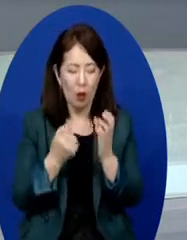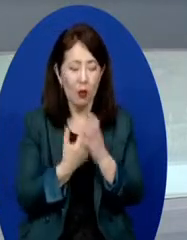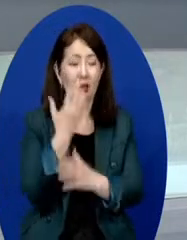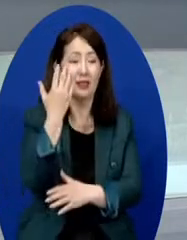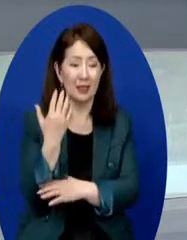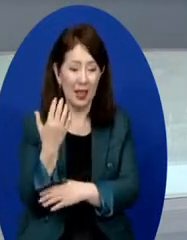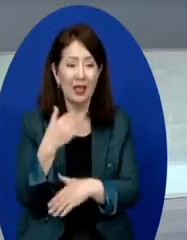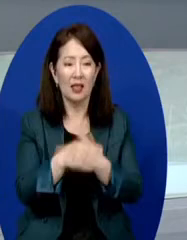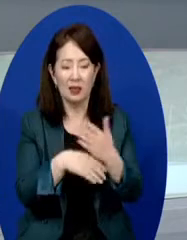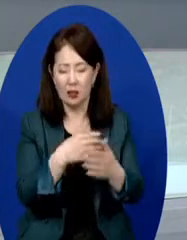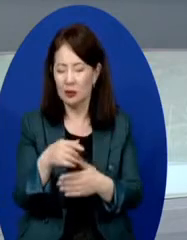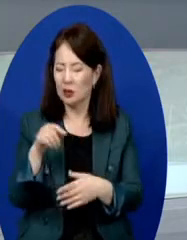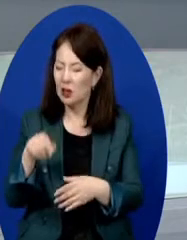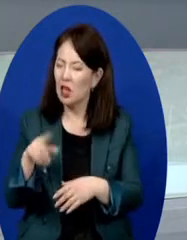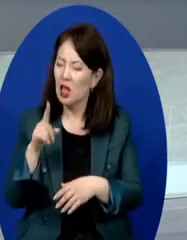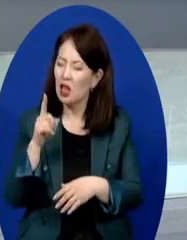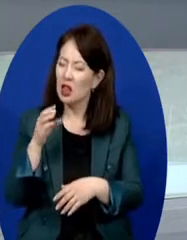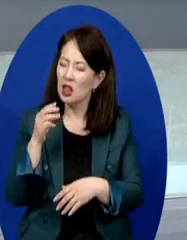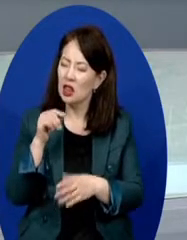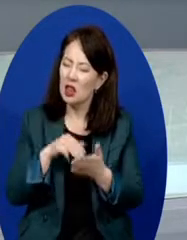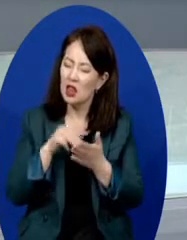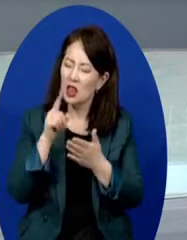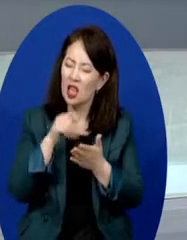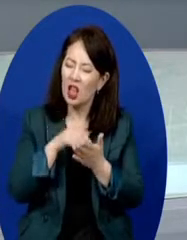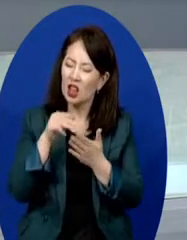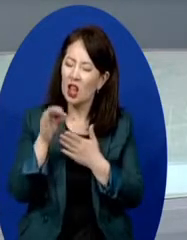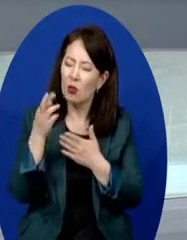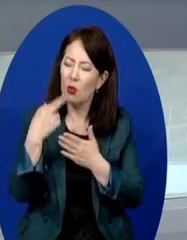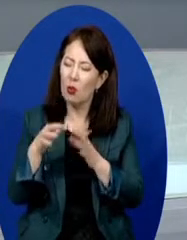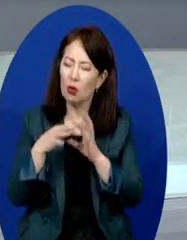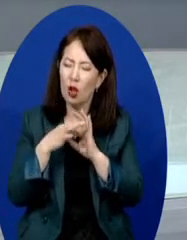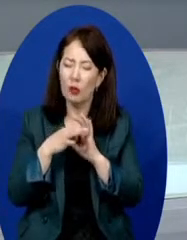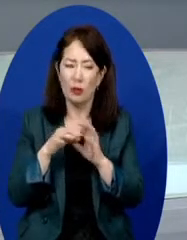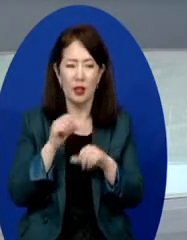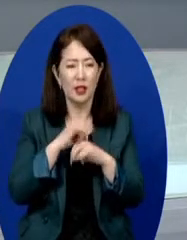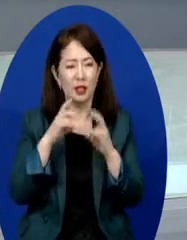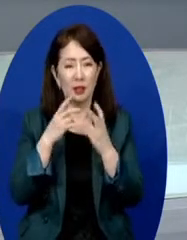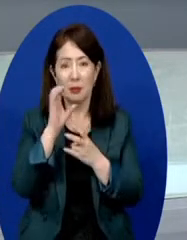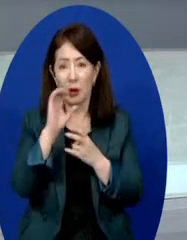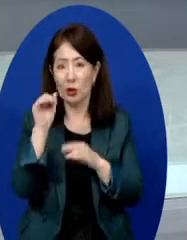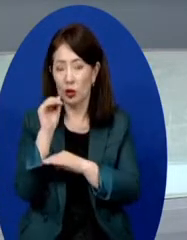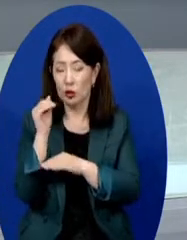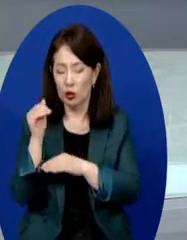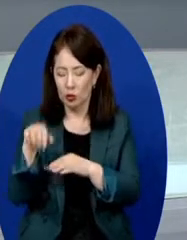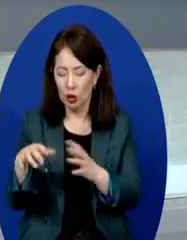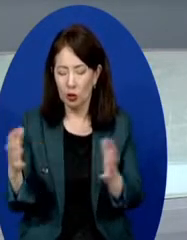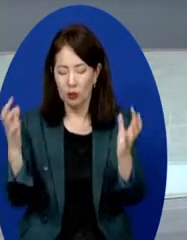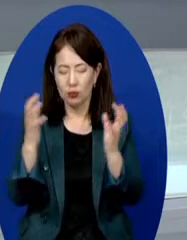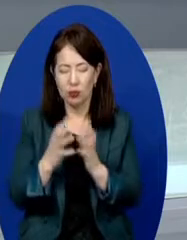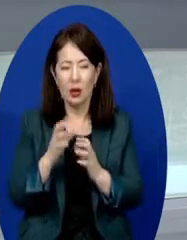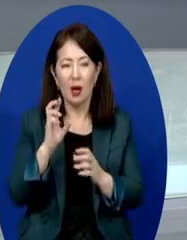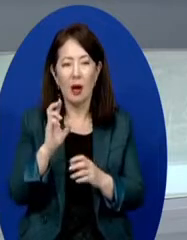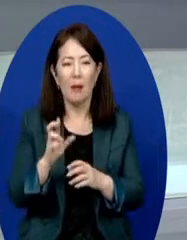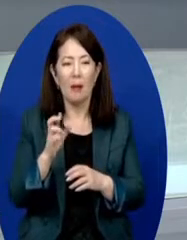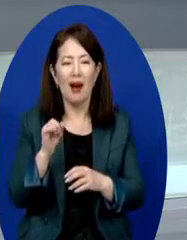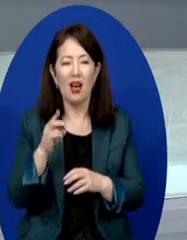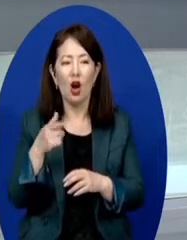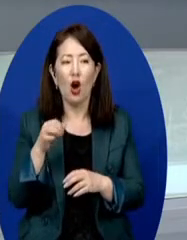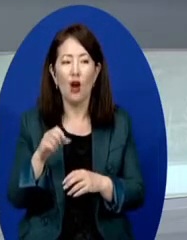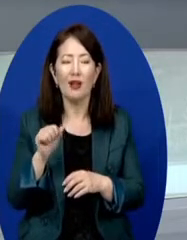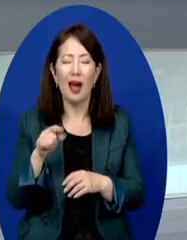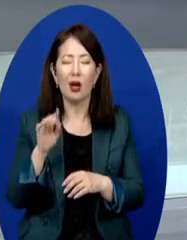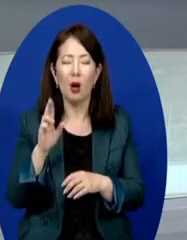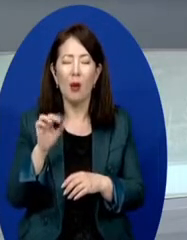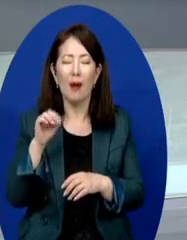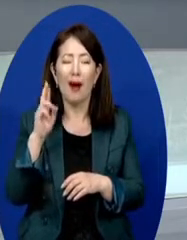ерөнхийлөгчийн санаачилсан Тэрбум болон үндэсний хөдөлгөөний хүрээнд улс төрийн намууд болон иргэний нийгмийн байгууллагуудын төлөөлөл 2 дахь удаагаан Баянгол